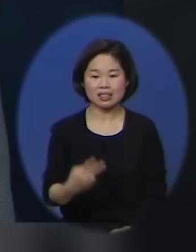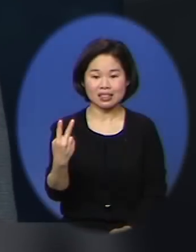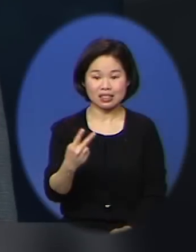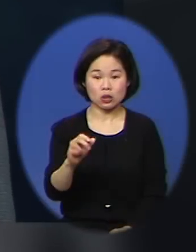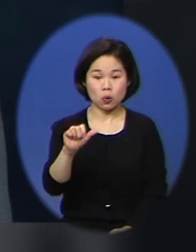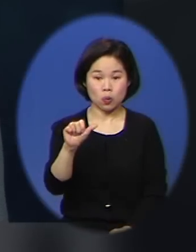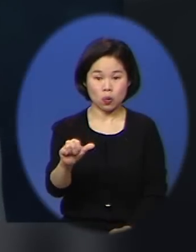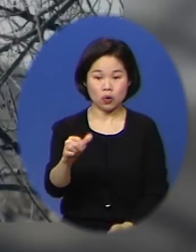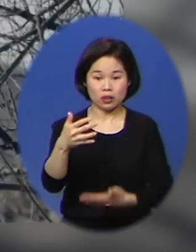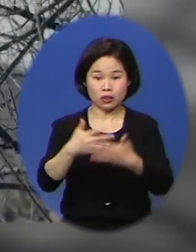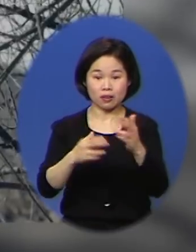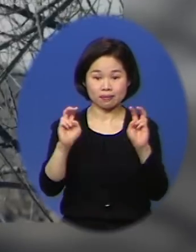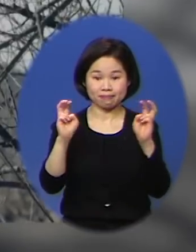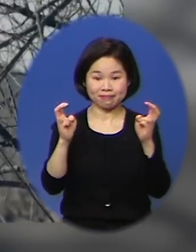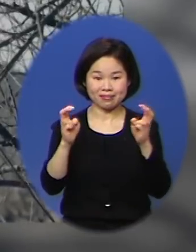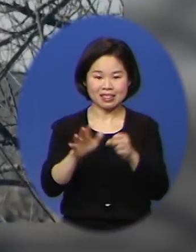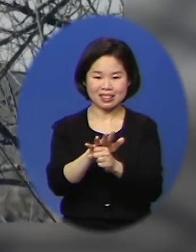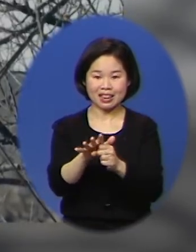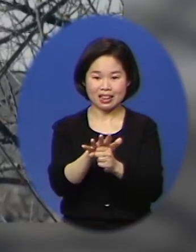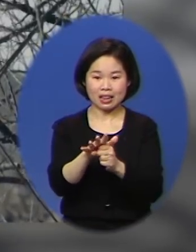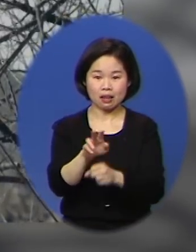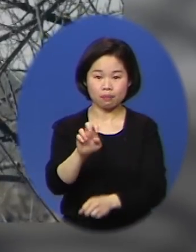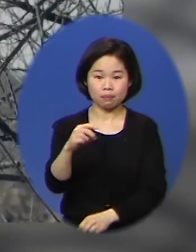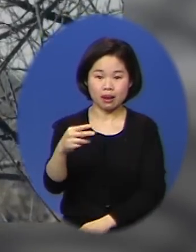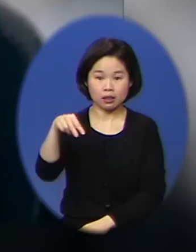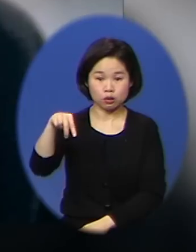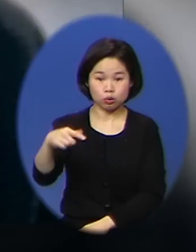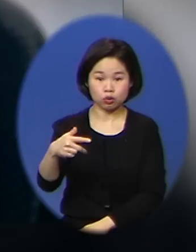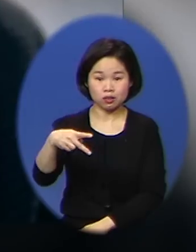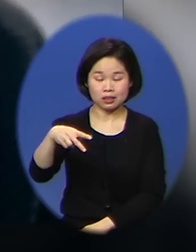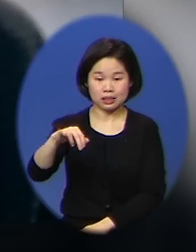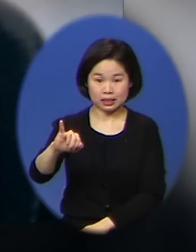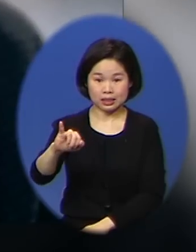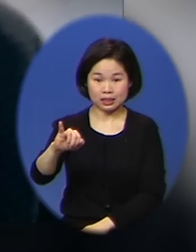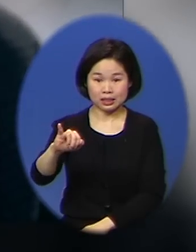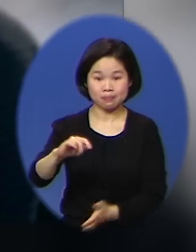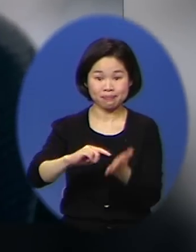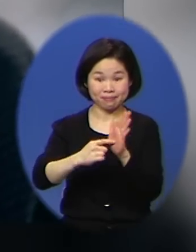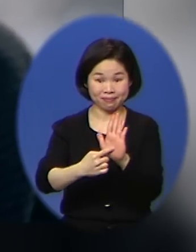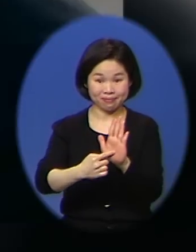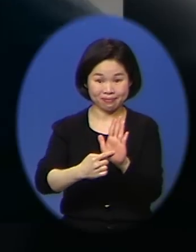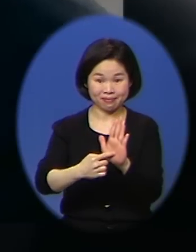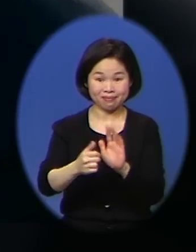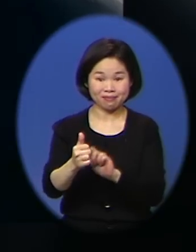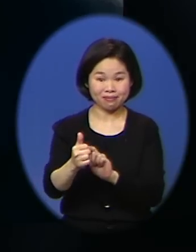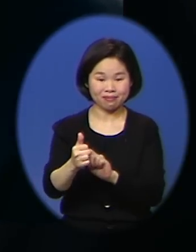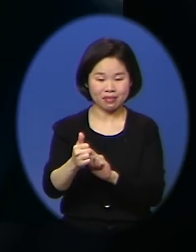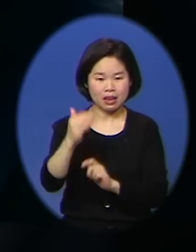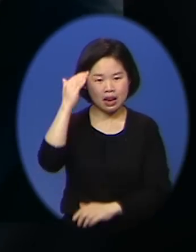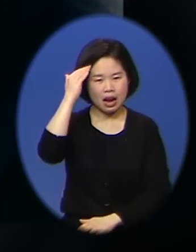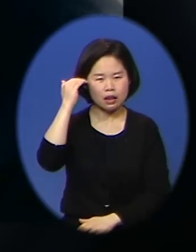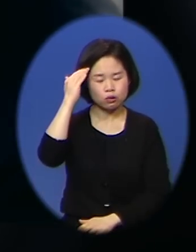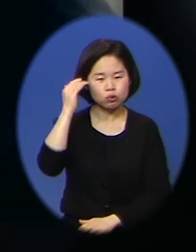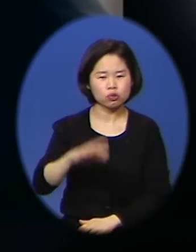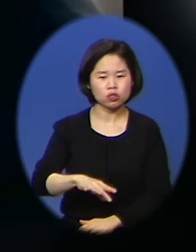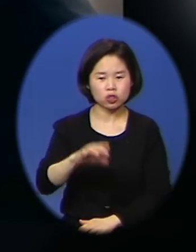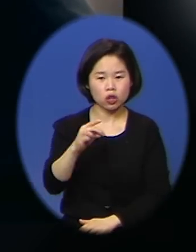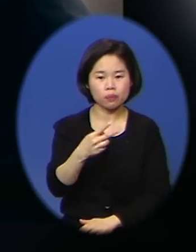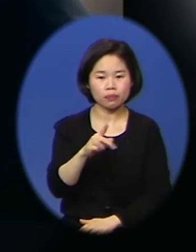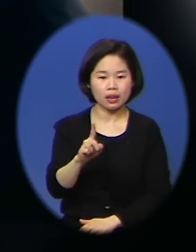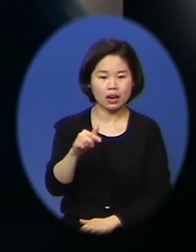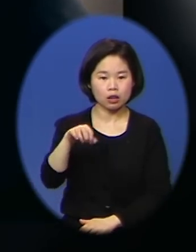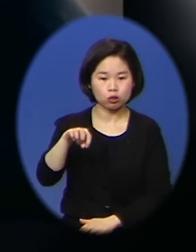2005년 영화 사랑의 말순씨로 대중에게 다가선 그는 우리나라 첫 번째 다운증후군